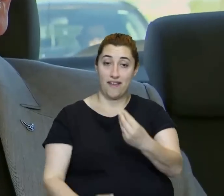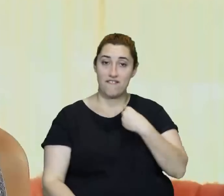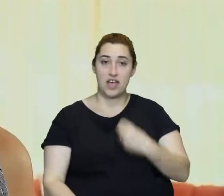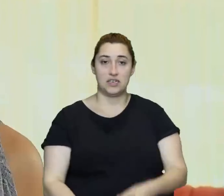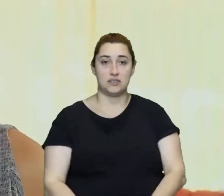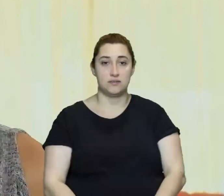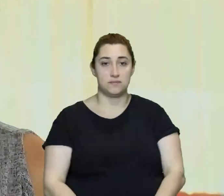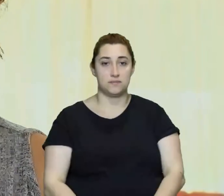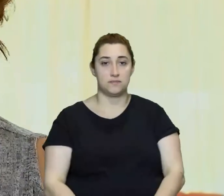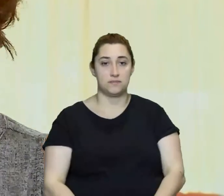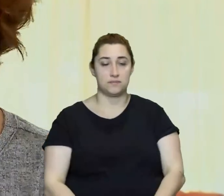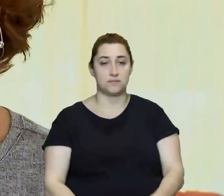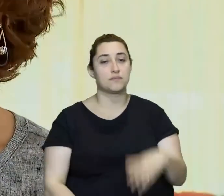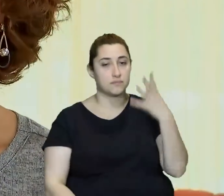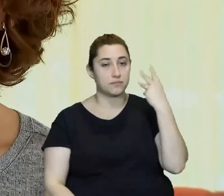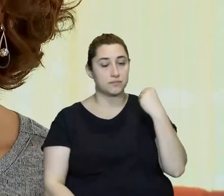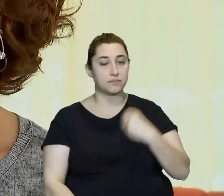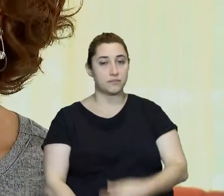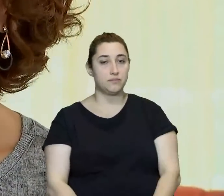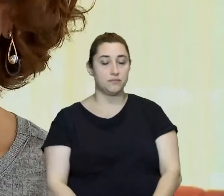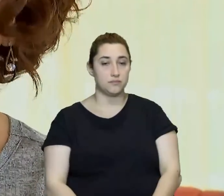ulaştır. Anladım.